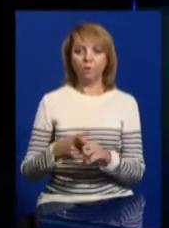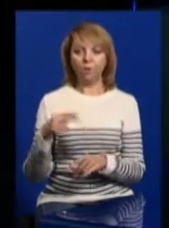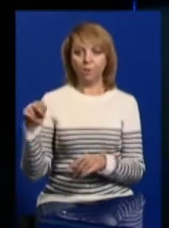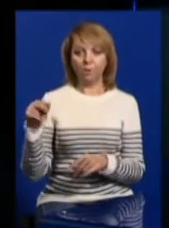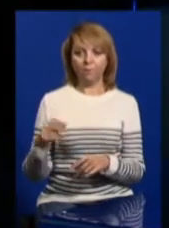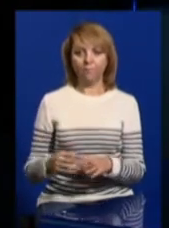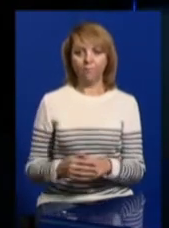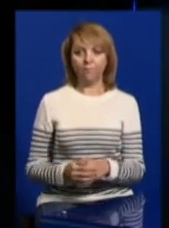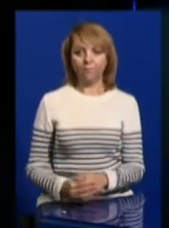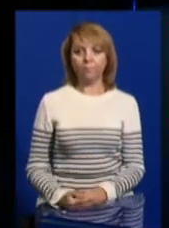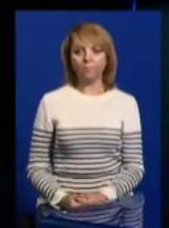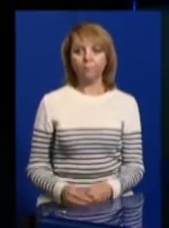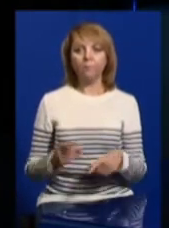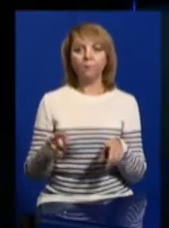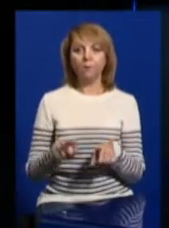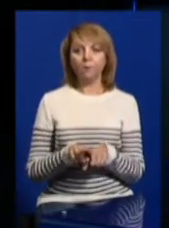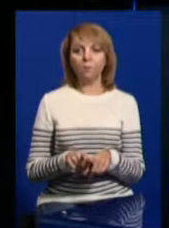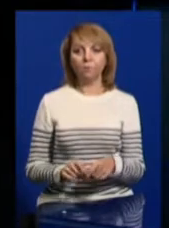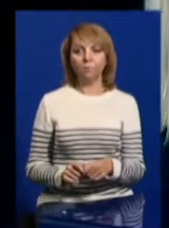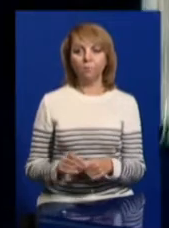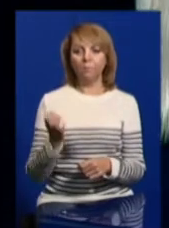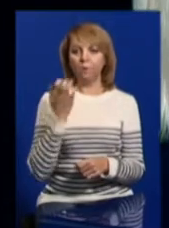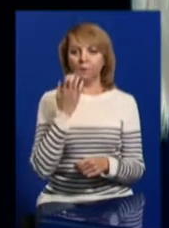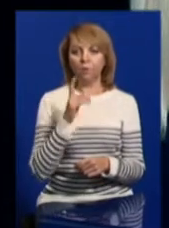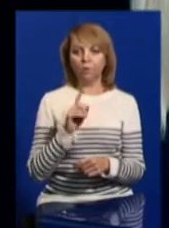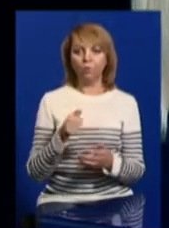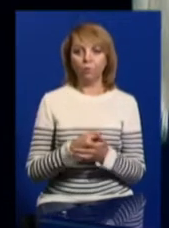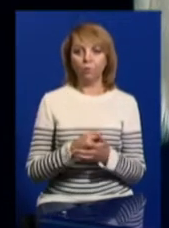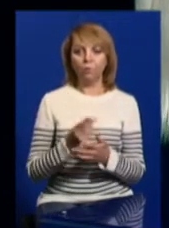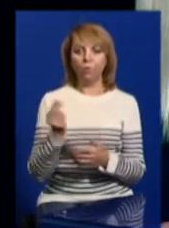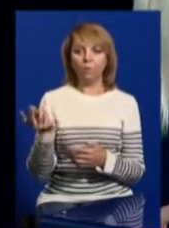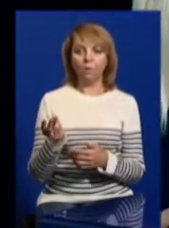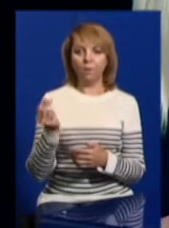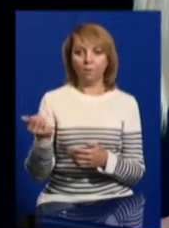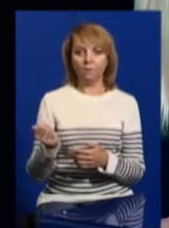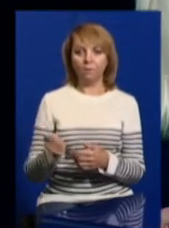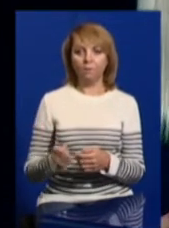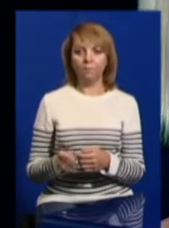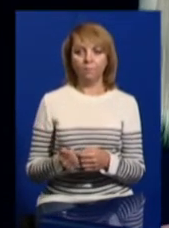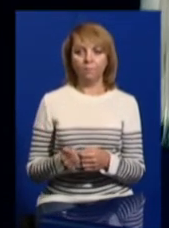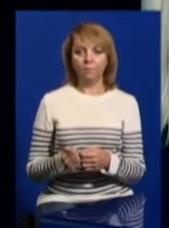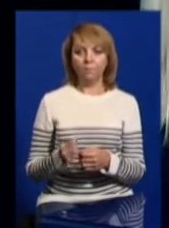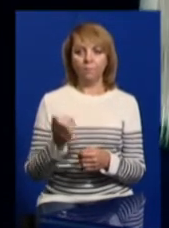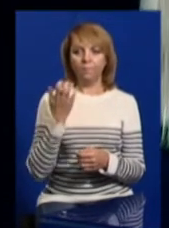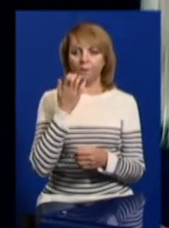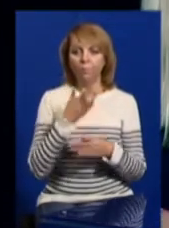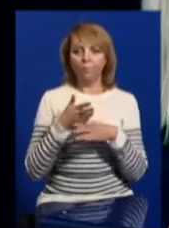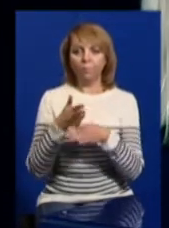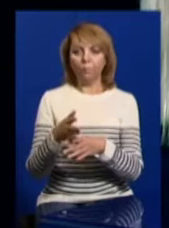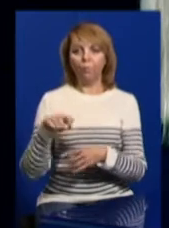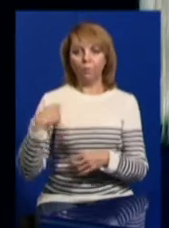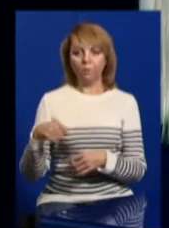І також матеріали щодо оплати відшкодування, да, матеріальних